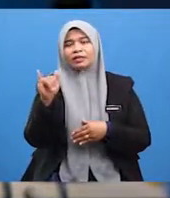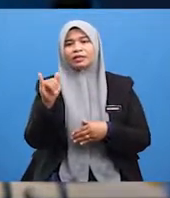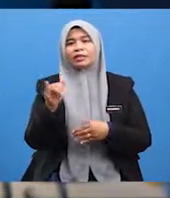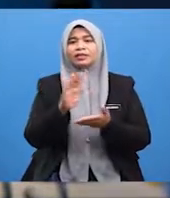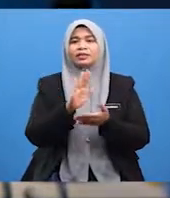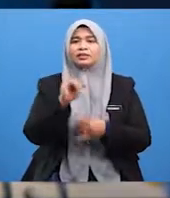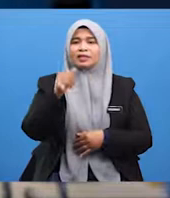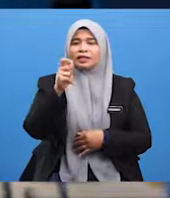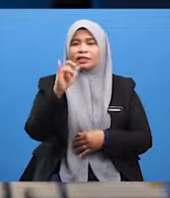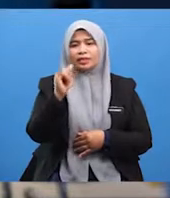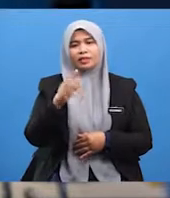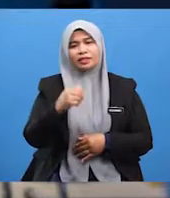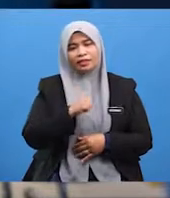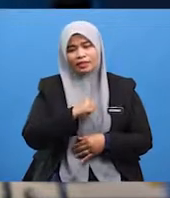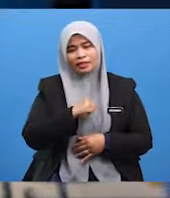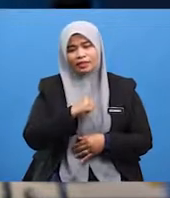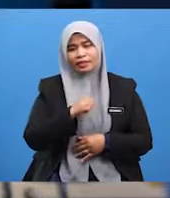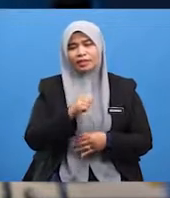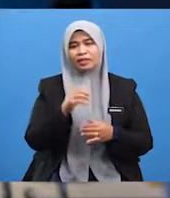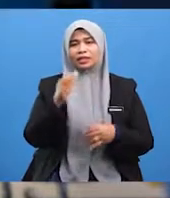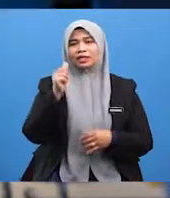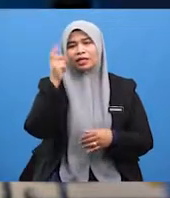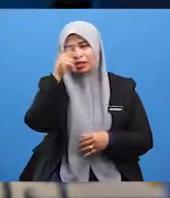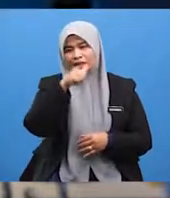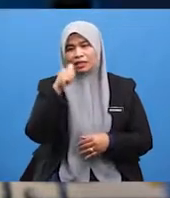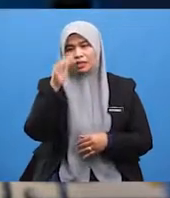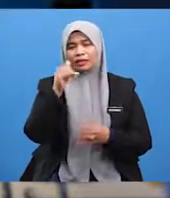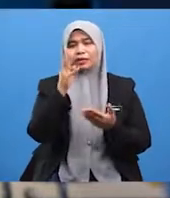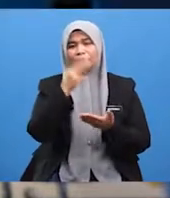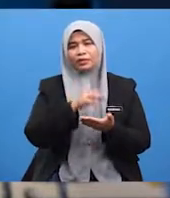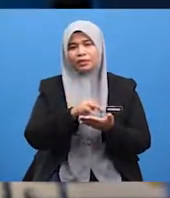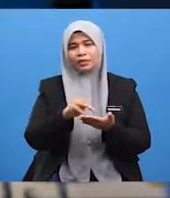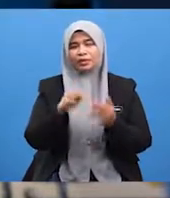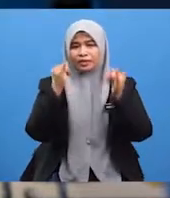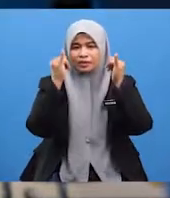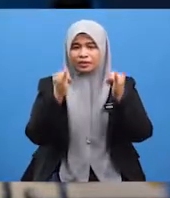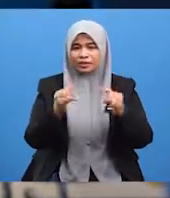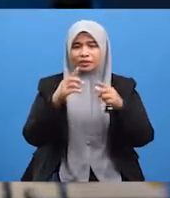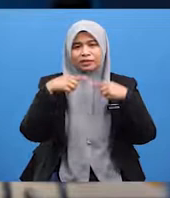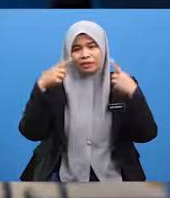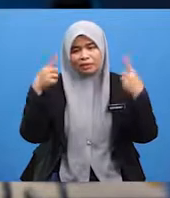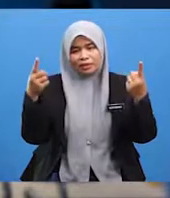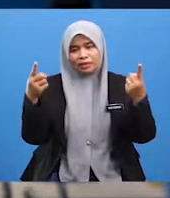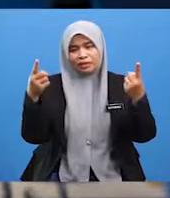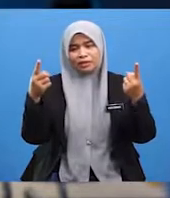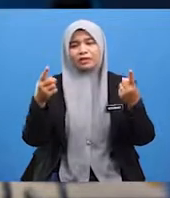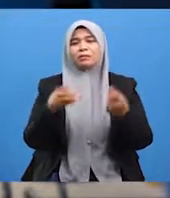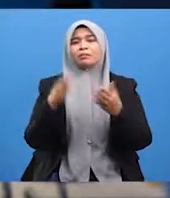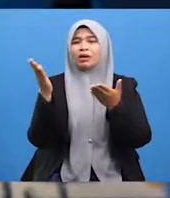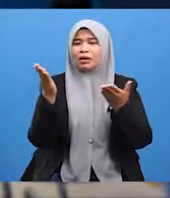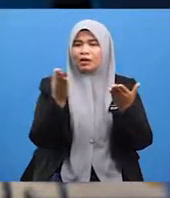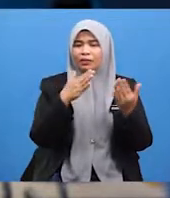jati diri akhlak yang mulia. Insan cemerlang